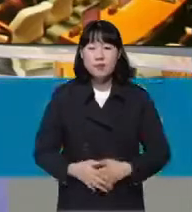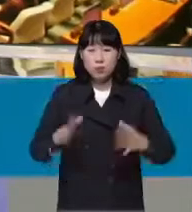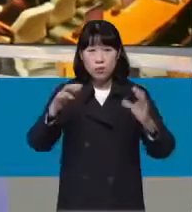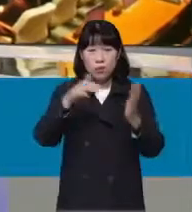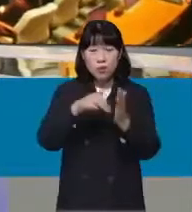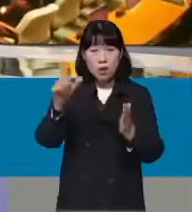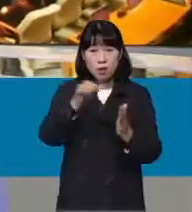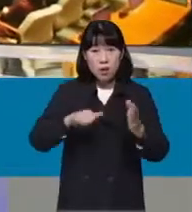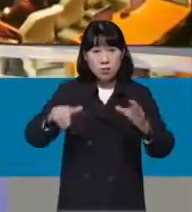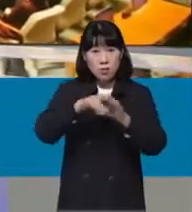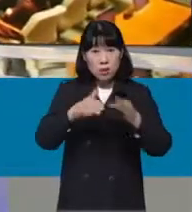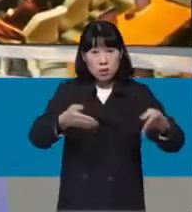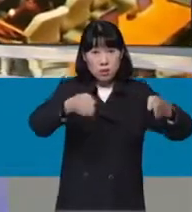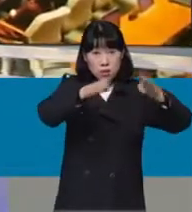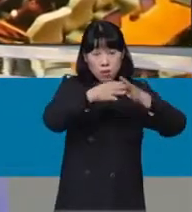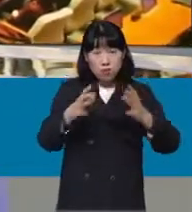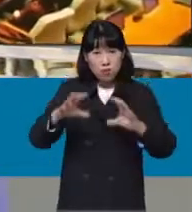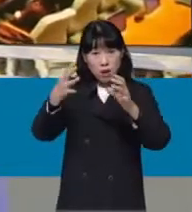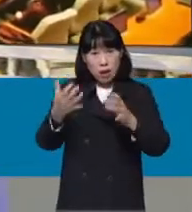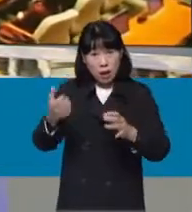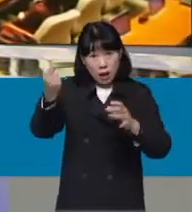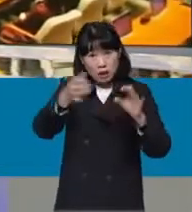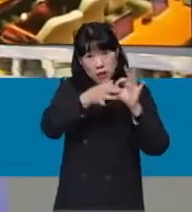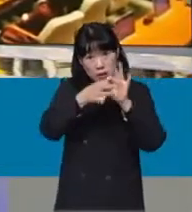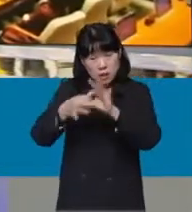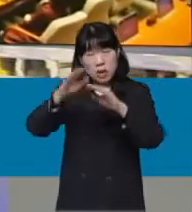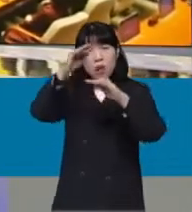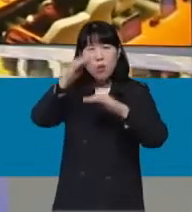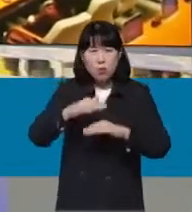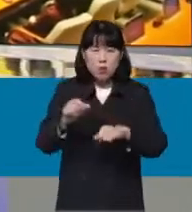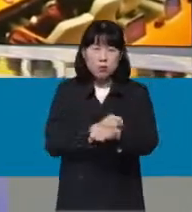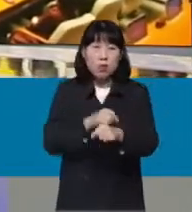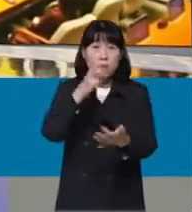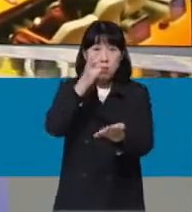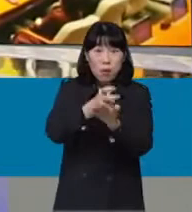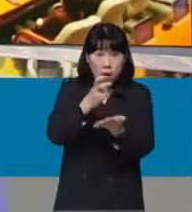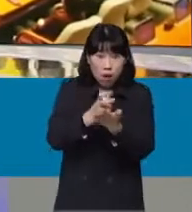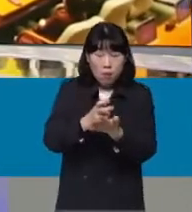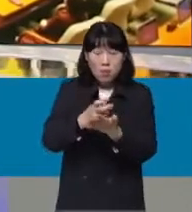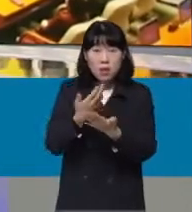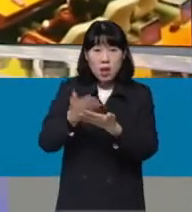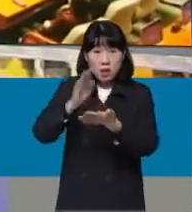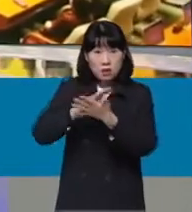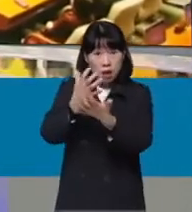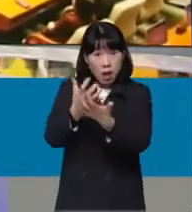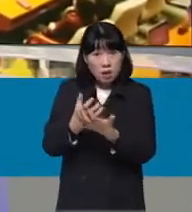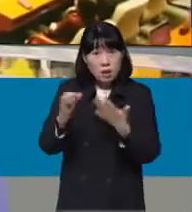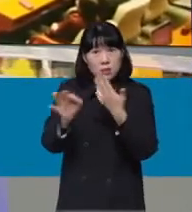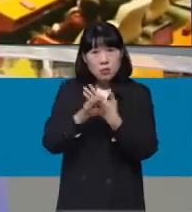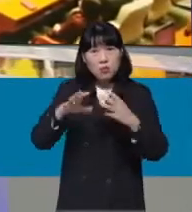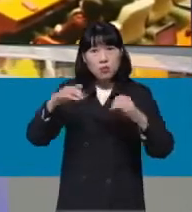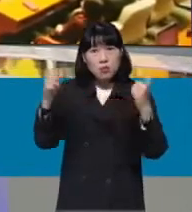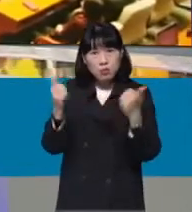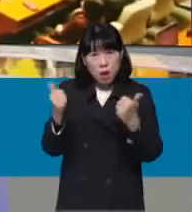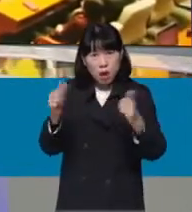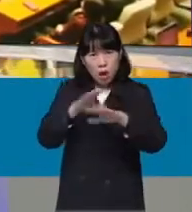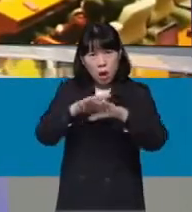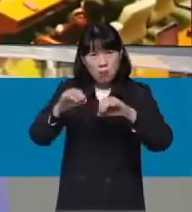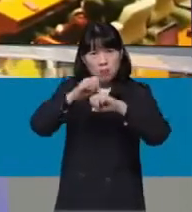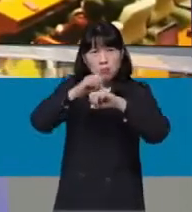국립아시아문화전당 을 국가기관으로 유지하는 내용을 담은 특별법 개정안에 임시국회 처리가 무산되면서